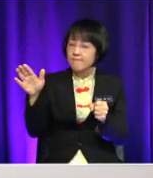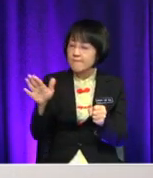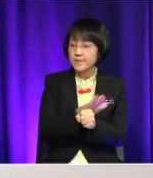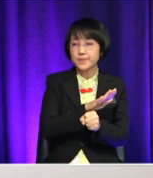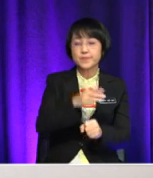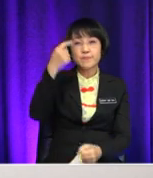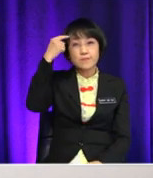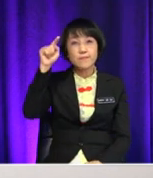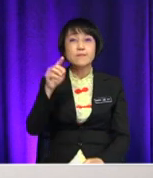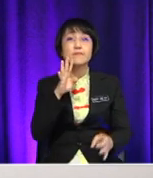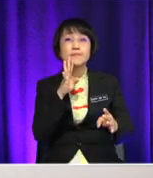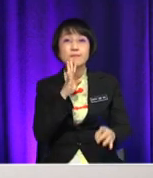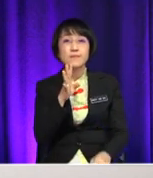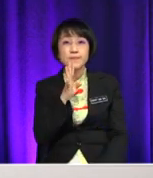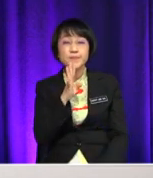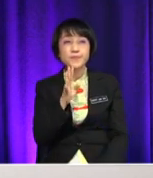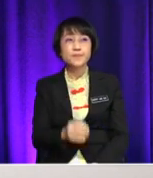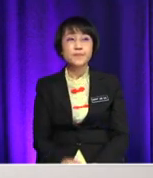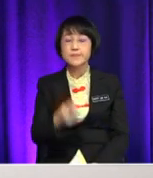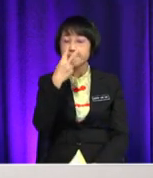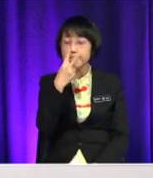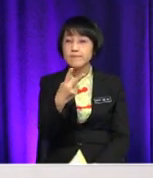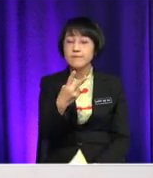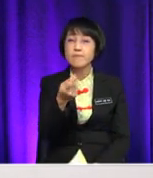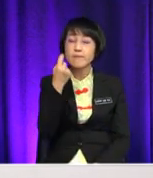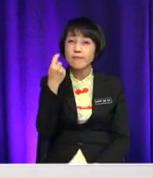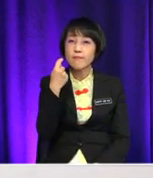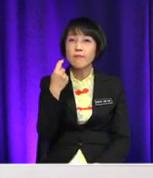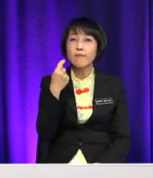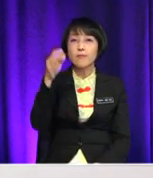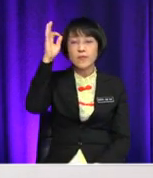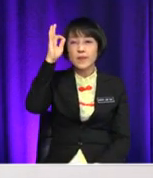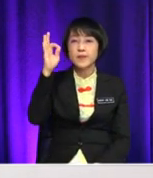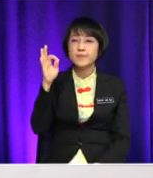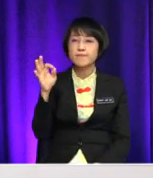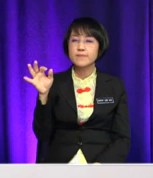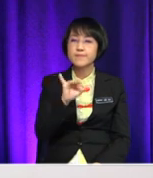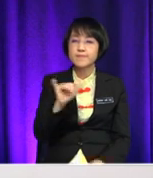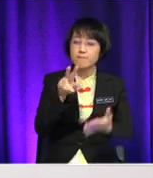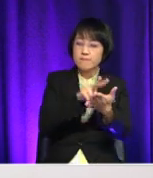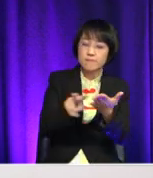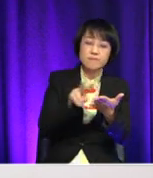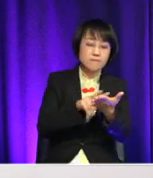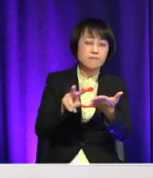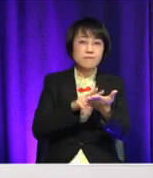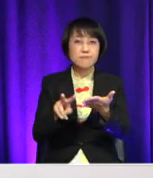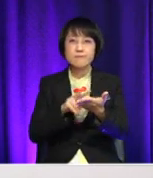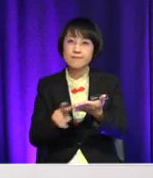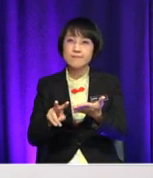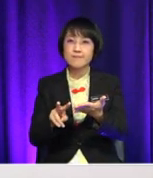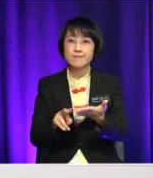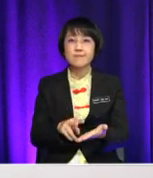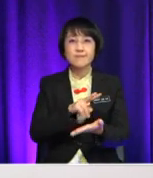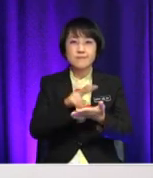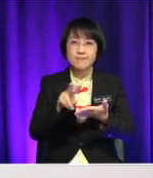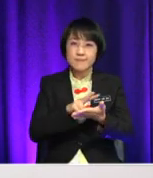tapi kalau kita tengok tadi Faiz macam masih lagi membaca maksudnya dia membaca apa yang ditulis apapun yang